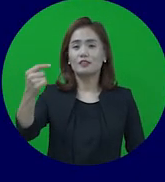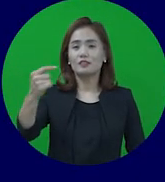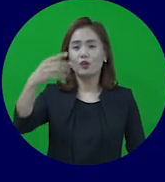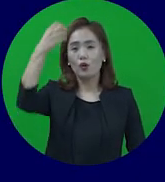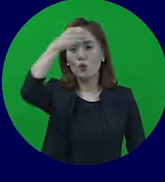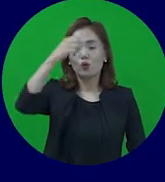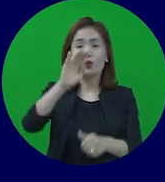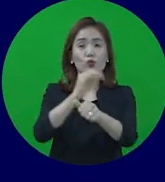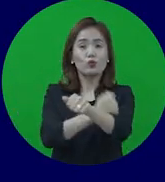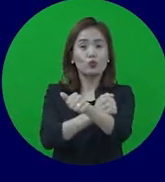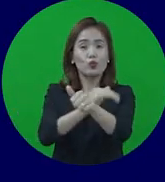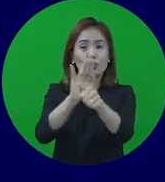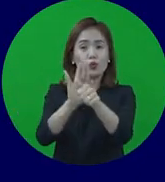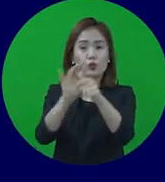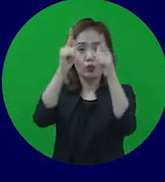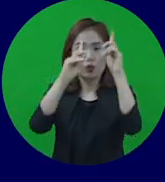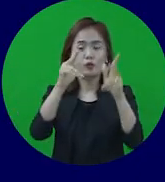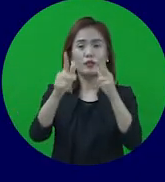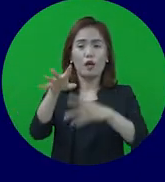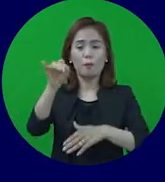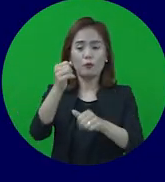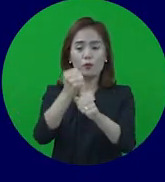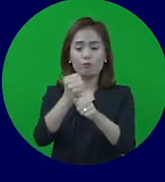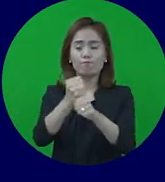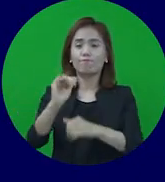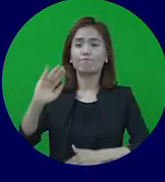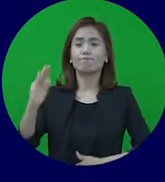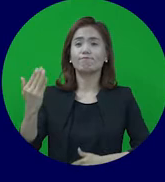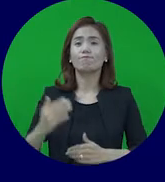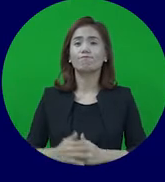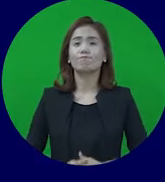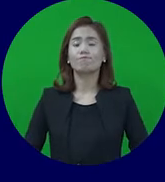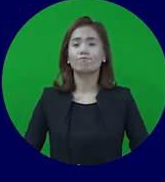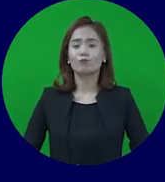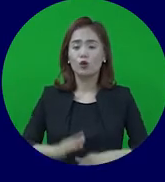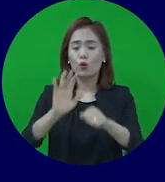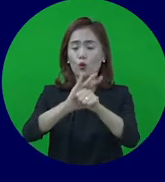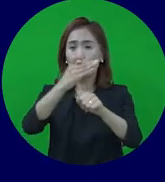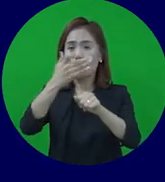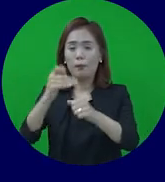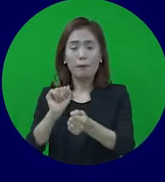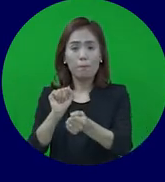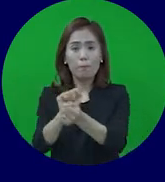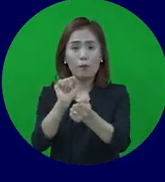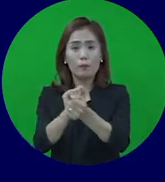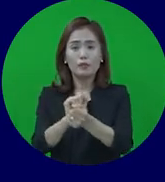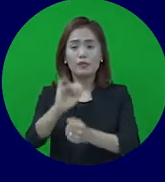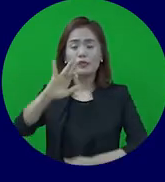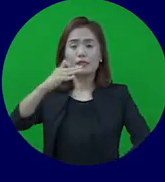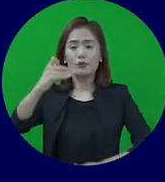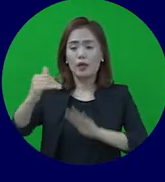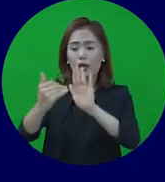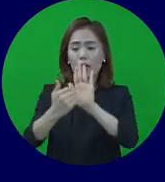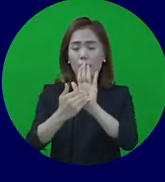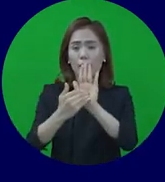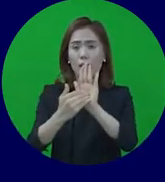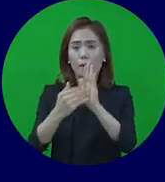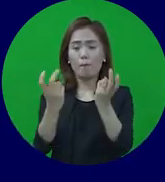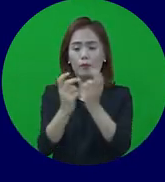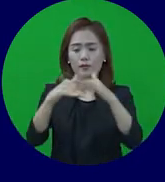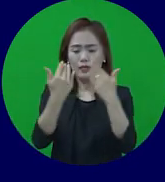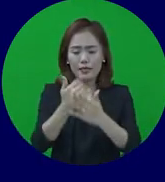2020년 고교교육기여대학 지원사업비로 제작되었습니다. 코로나 바이러스 감염증 19 예방수칙을